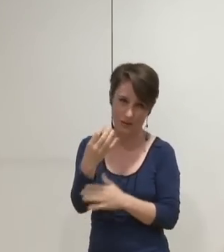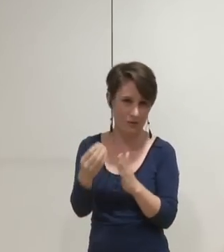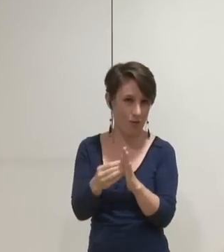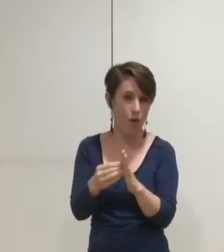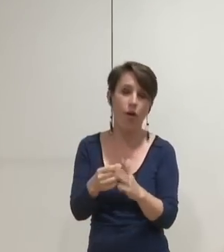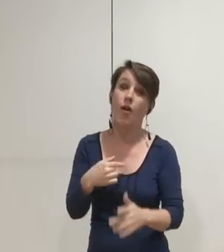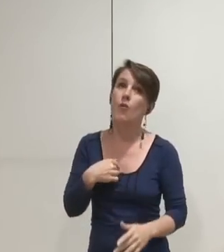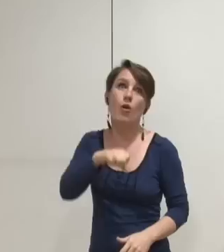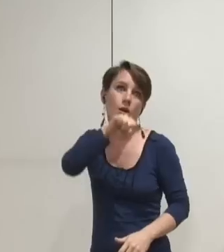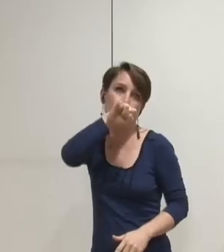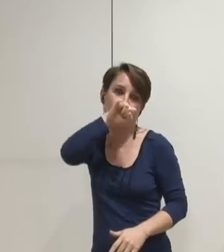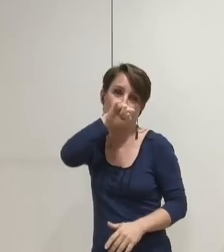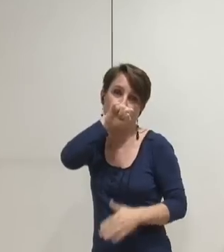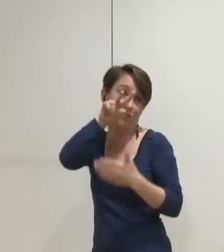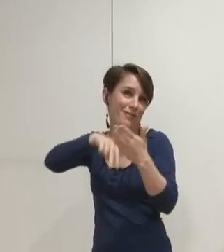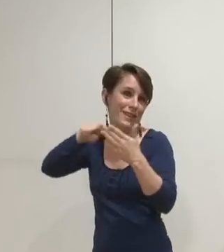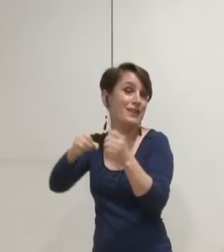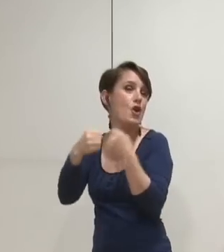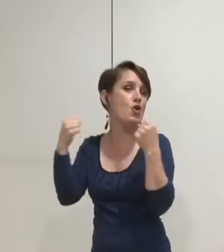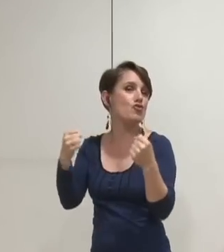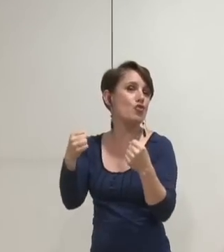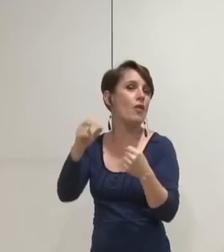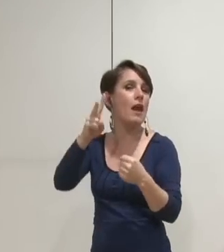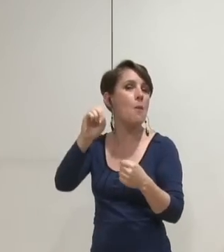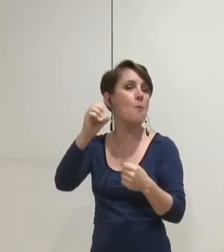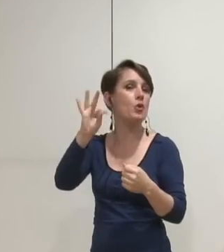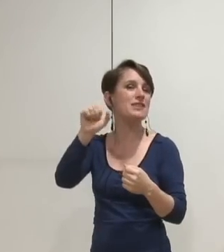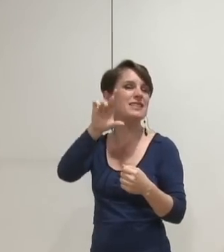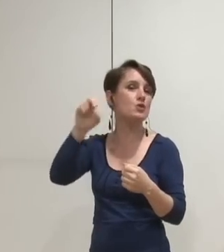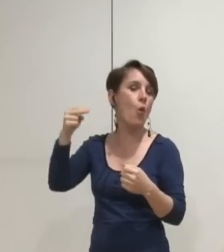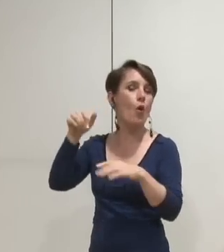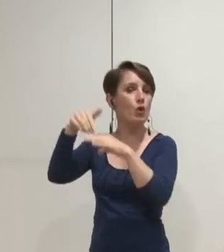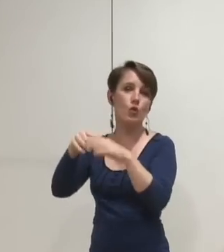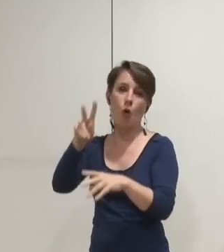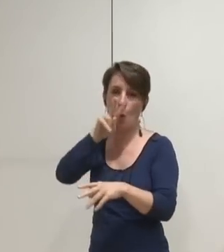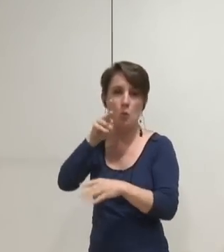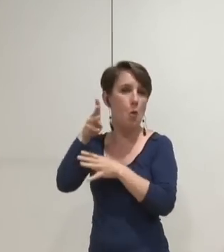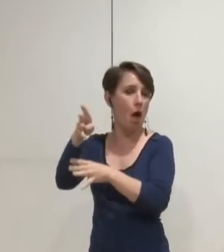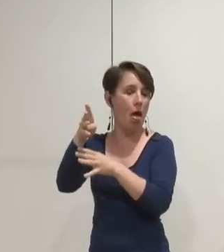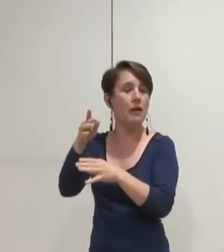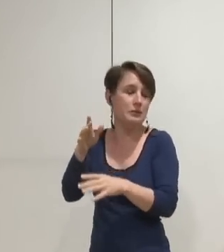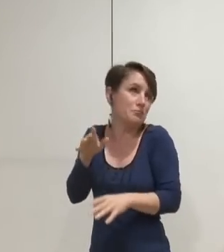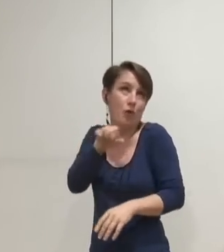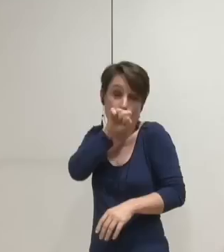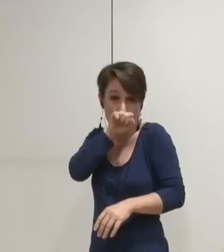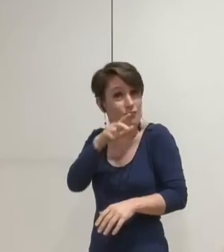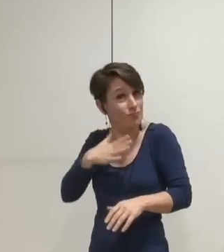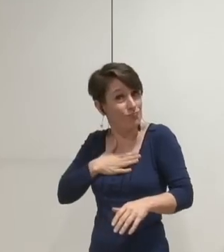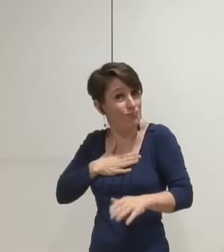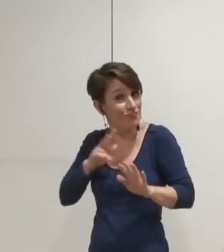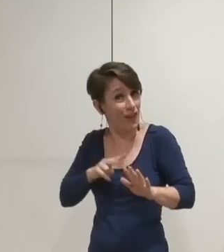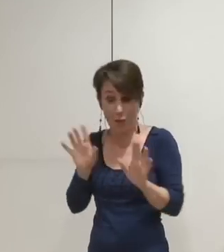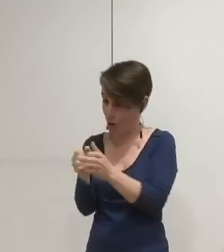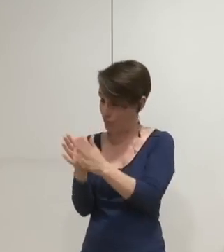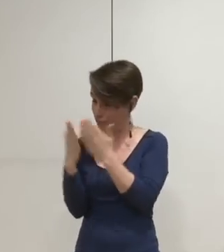lecteur du postillon don dont l'humour un peu caustique que je partage avec certains ici et pas que